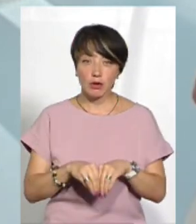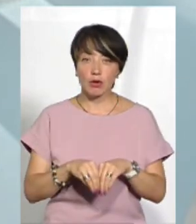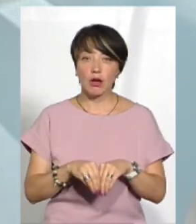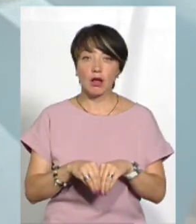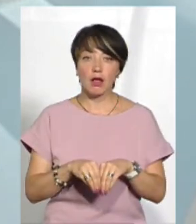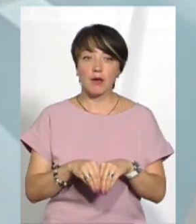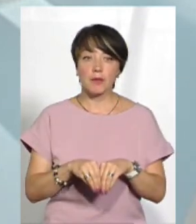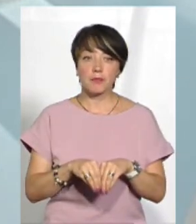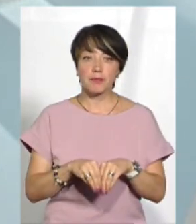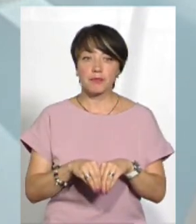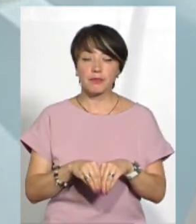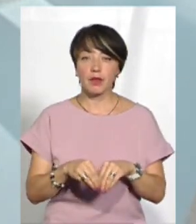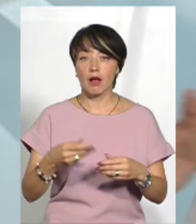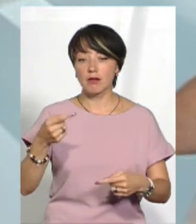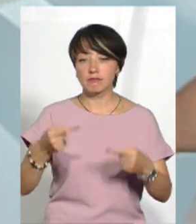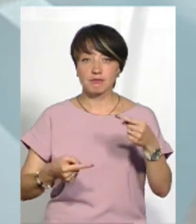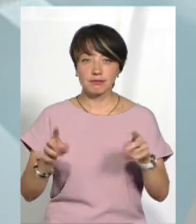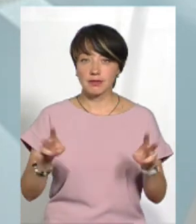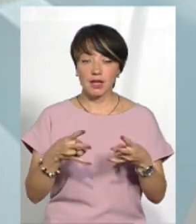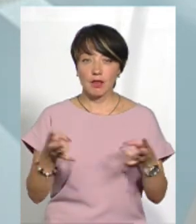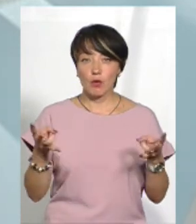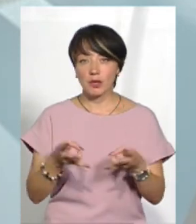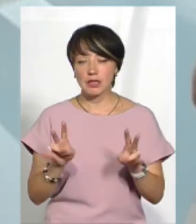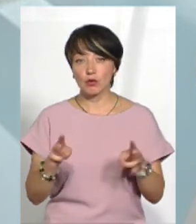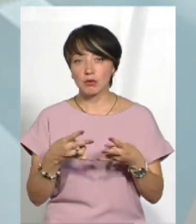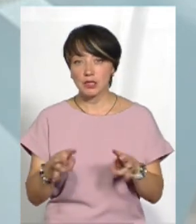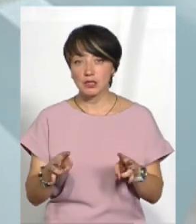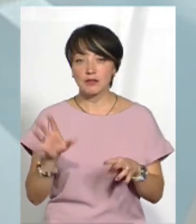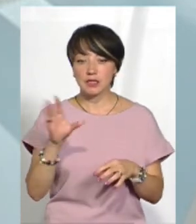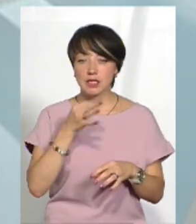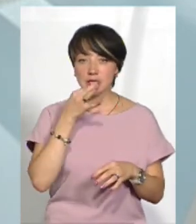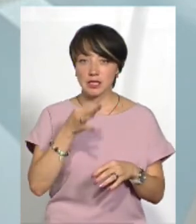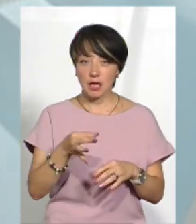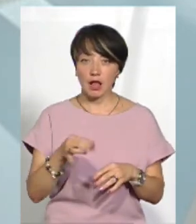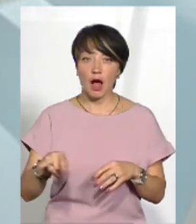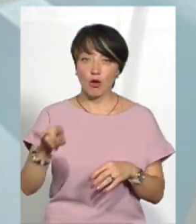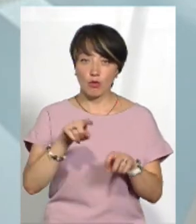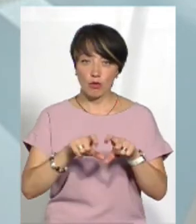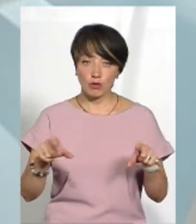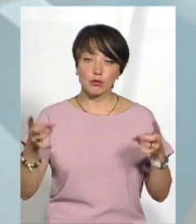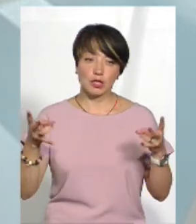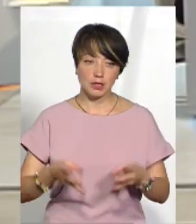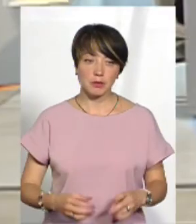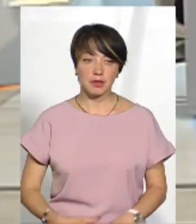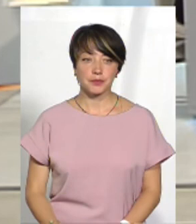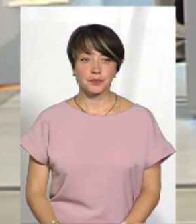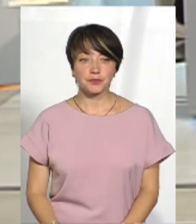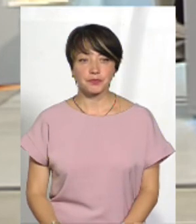об'єднатися, не розвести полеміку і дискусії, необхідний чи необхідний. Вже всі сказали, аеропорт Хмельницькому потрібен.